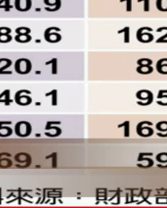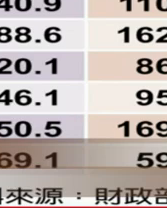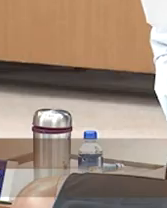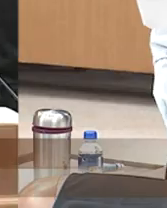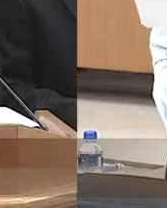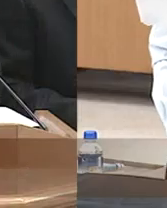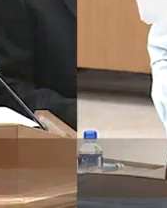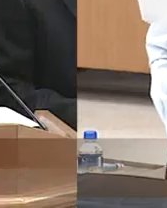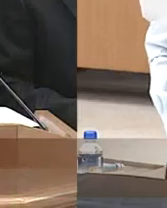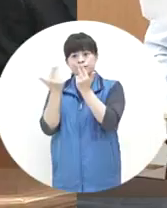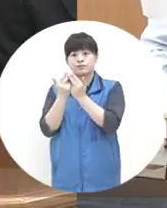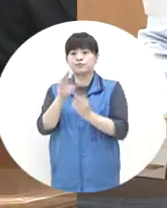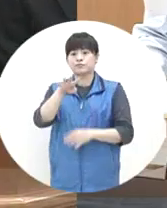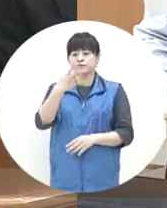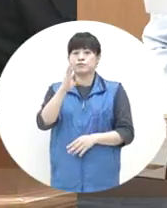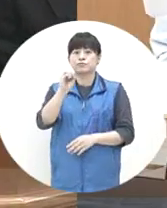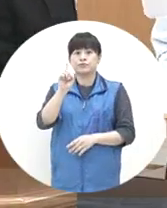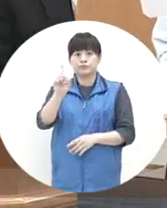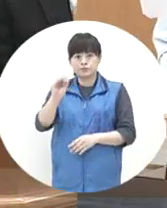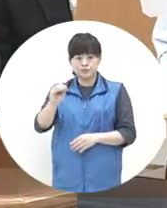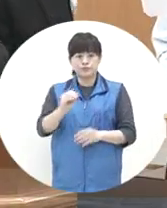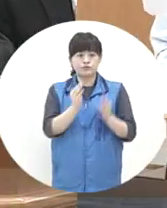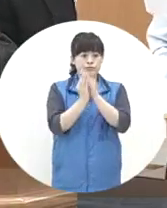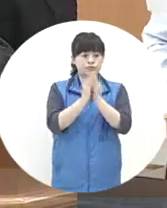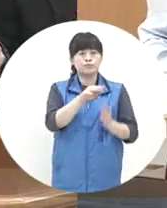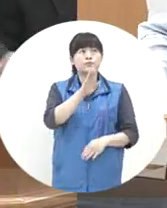北有401万人左右哦，桃园有